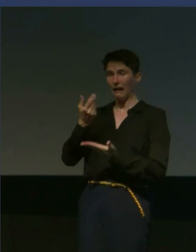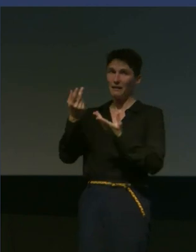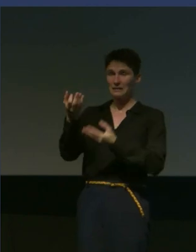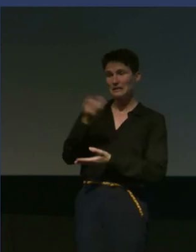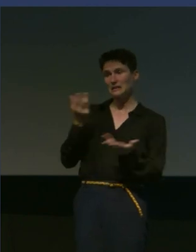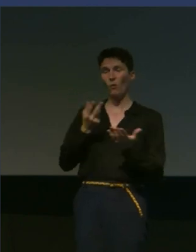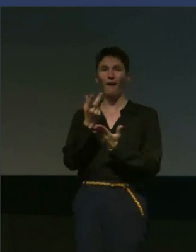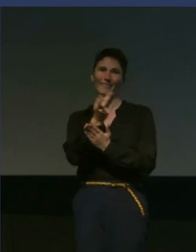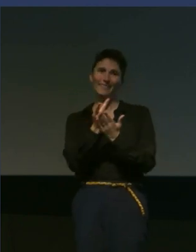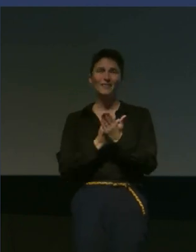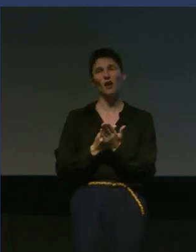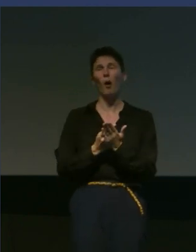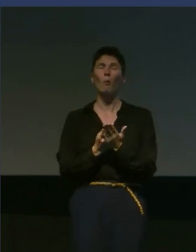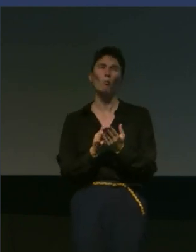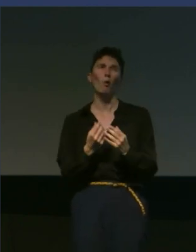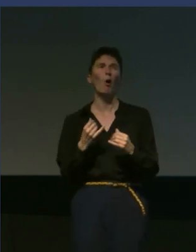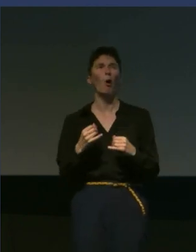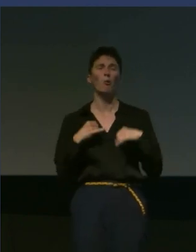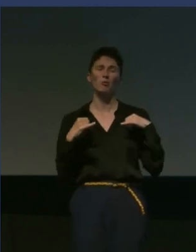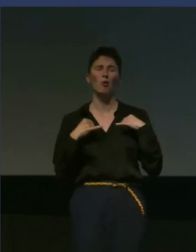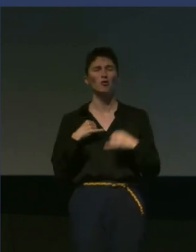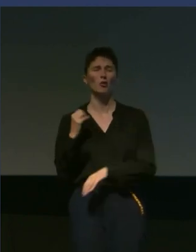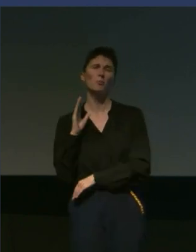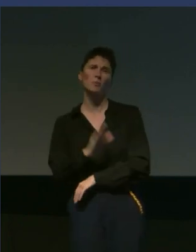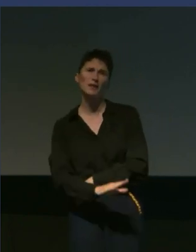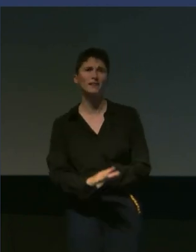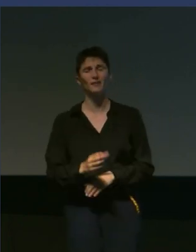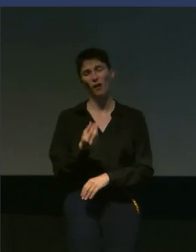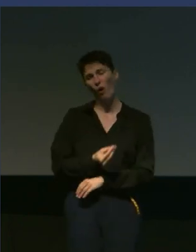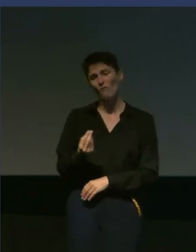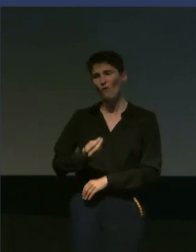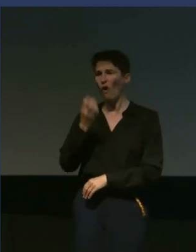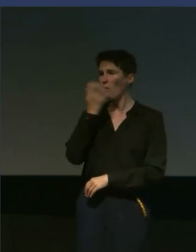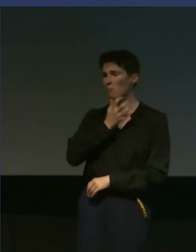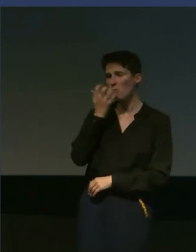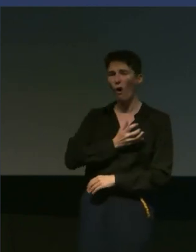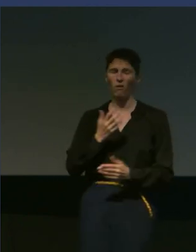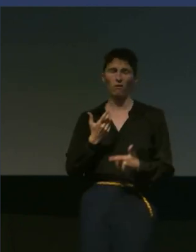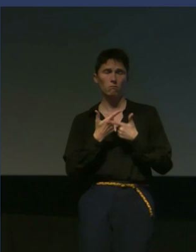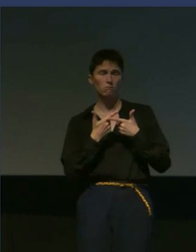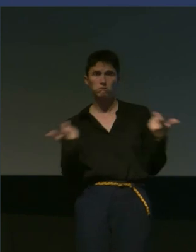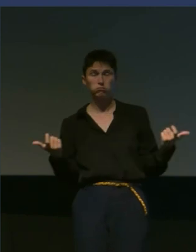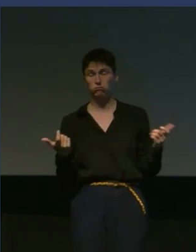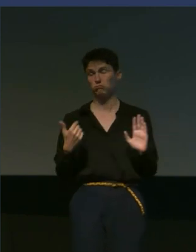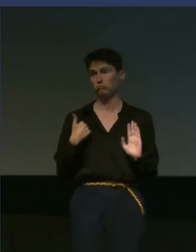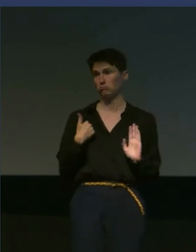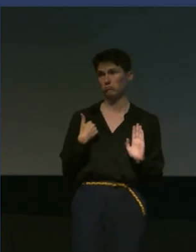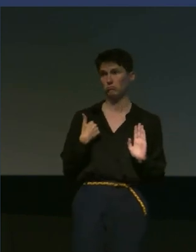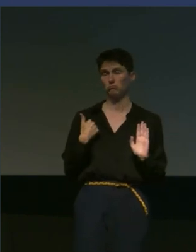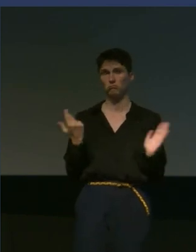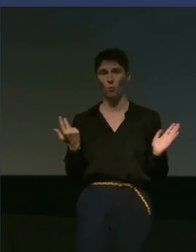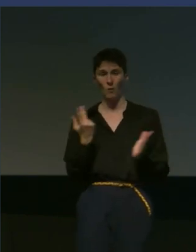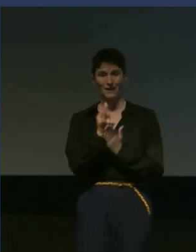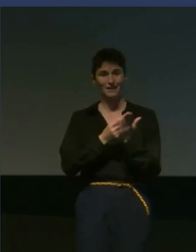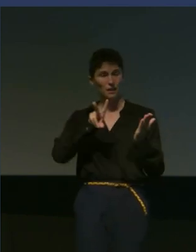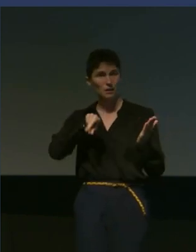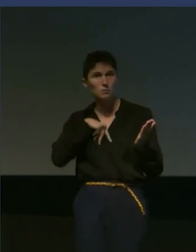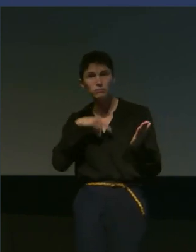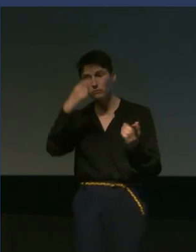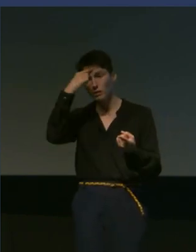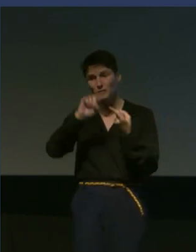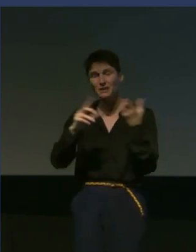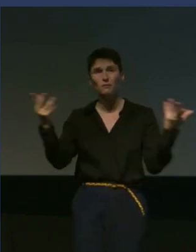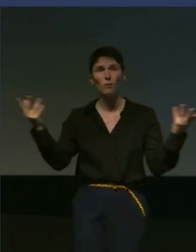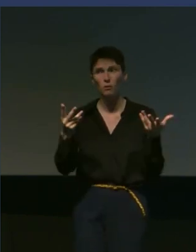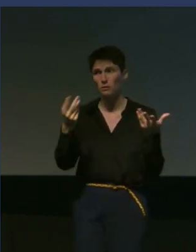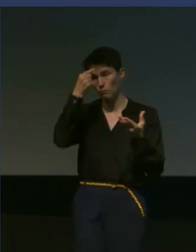puéril, que c'était moche, que c'était pour les enfants, machin. Bon, moi, mes dessins, ils sont là pour qu'on